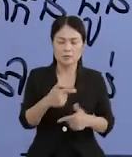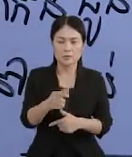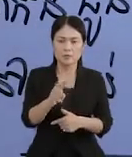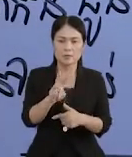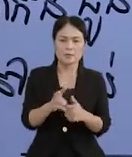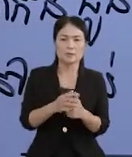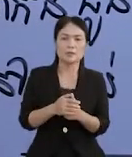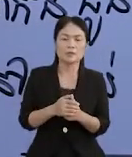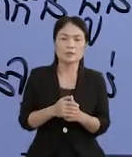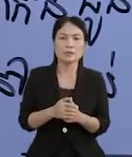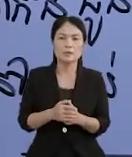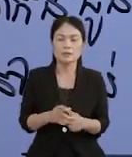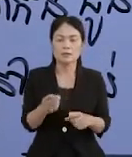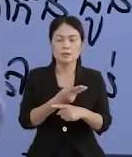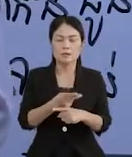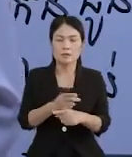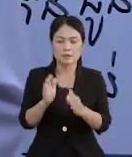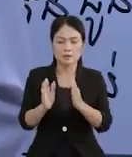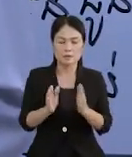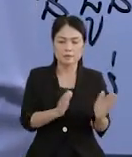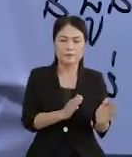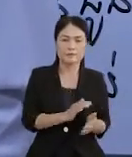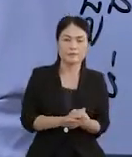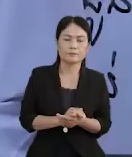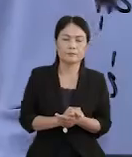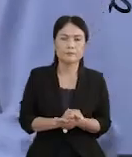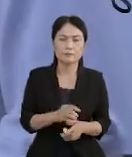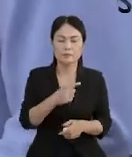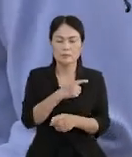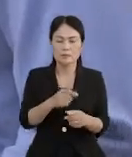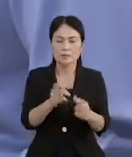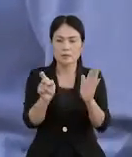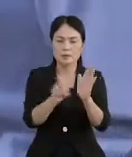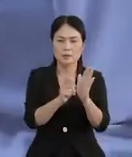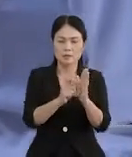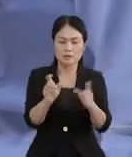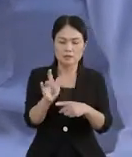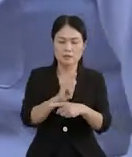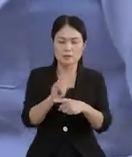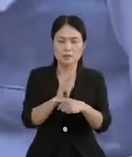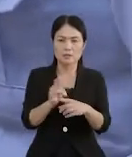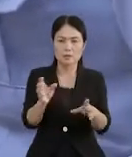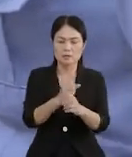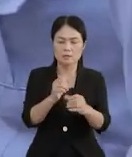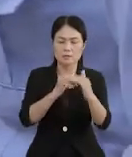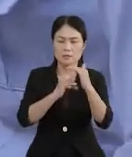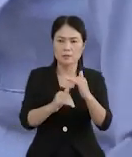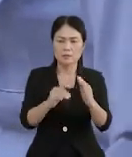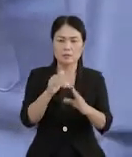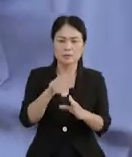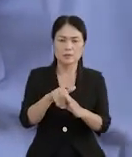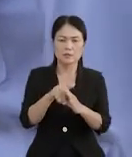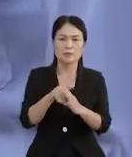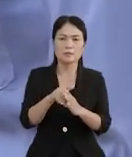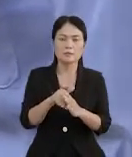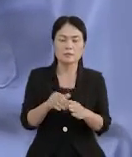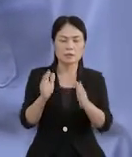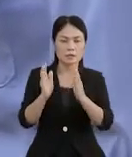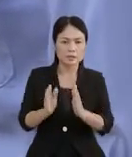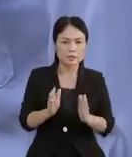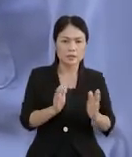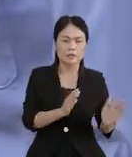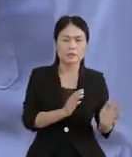tí bấy cứ ăn vật phản cả cứ dương kẻ là nế bảo man vị thi để bàn cầm nọt nước nóng phản